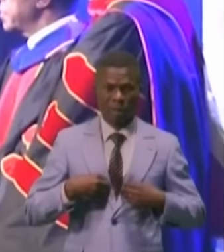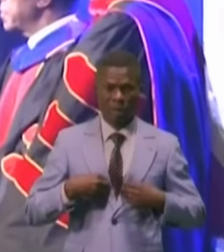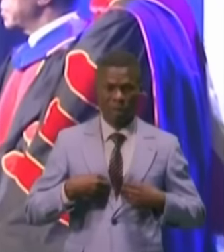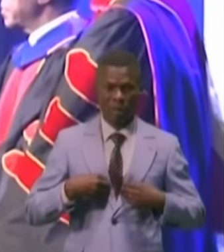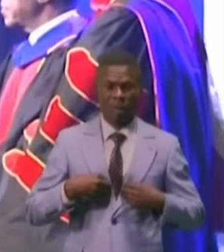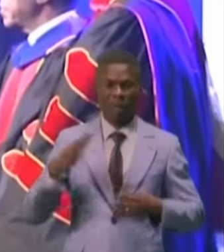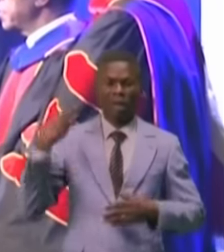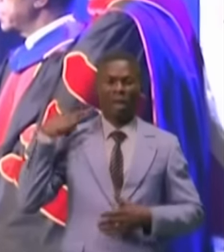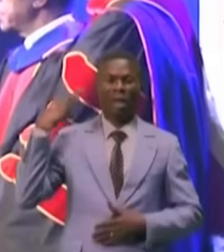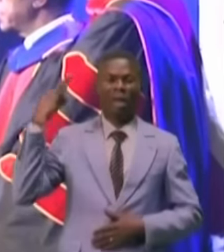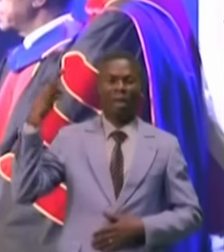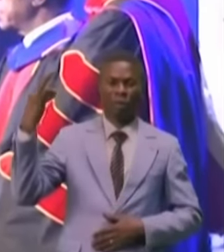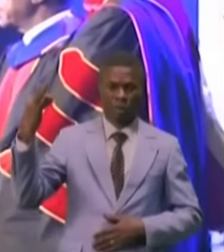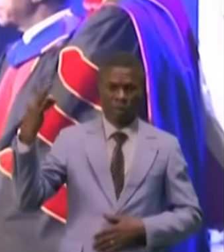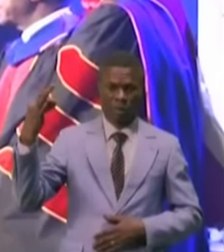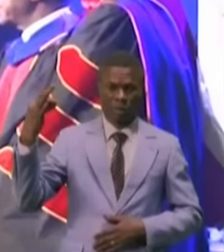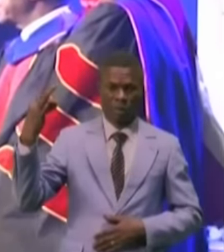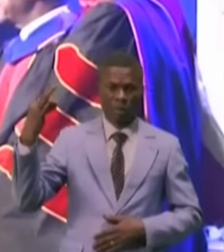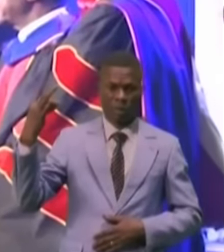candidature de